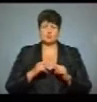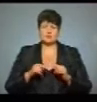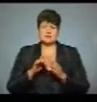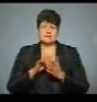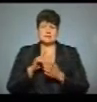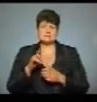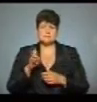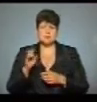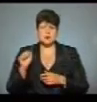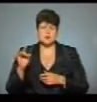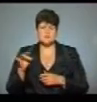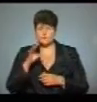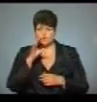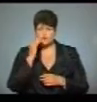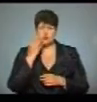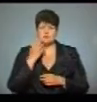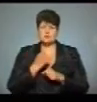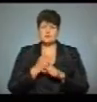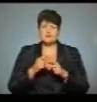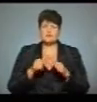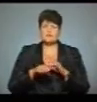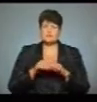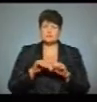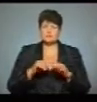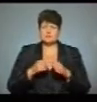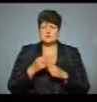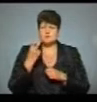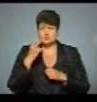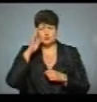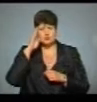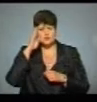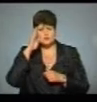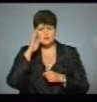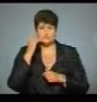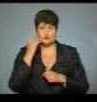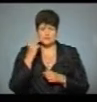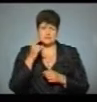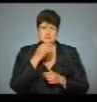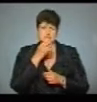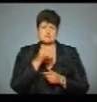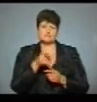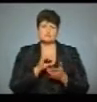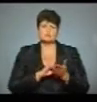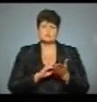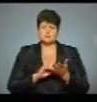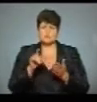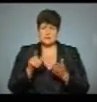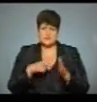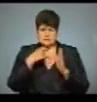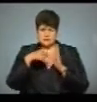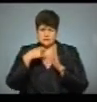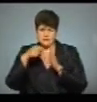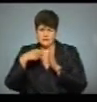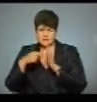центром Узбаражі вночі, коли працювала окружна виборча комісія, двоє чоловіків, один з яких представився журналістом, знімав на камеру